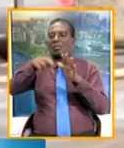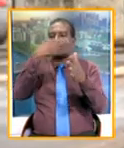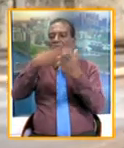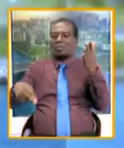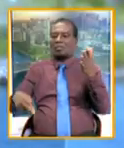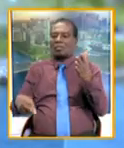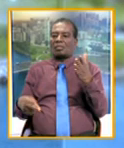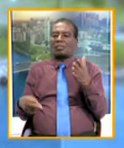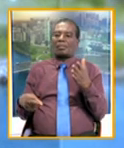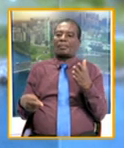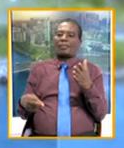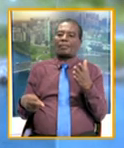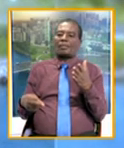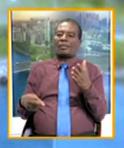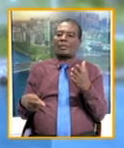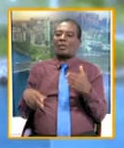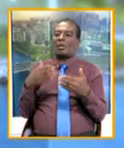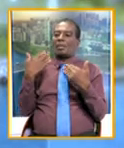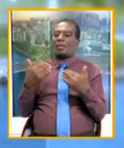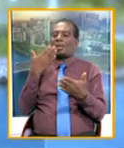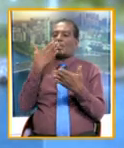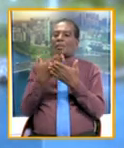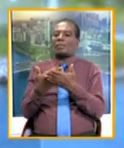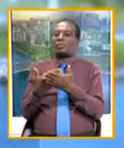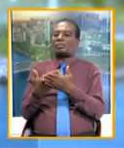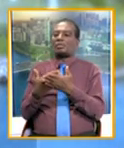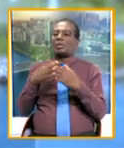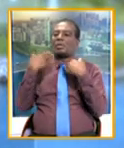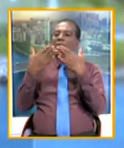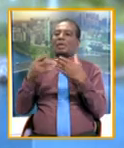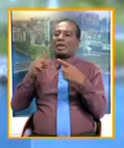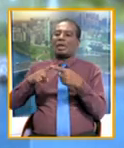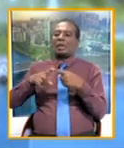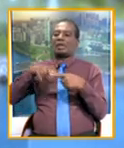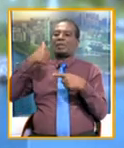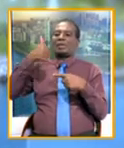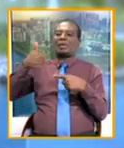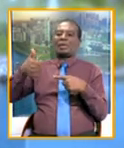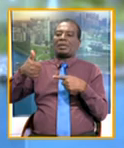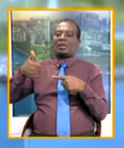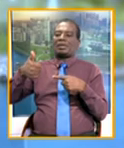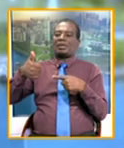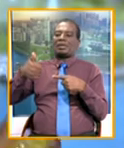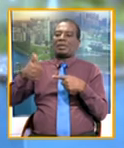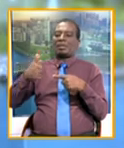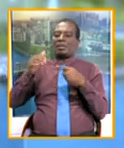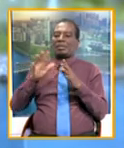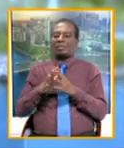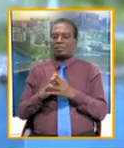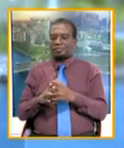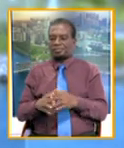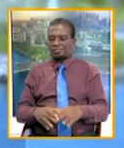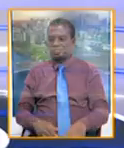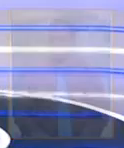retraite. On va s'arrêter là pour aujourd'hui. Merci de nous avoir suivis. Je reviens donc chez vous demain à 13h.